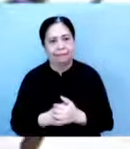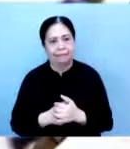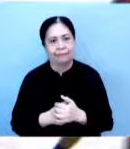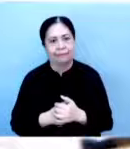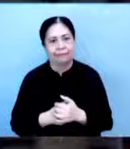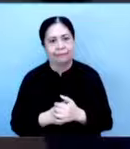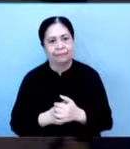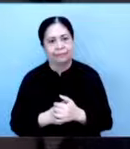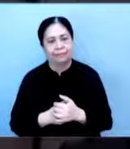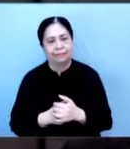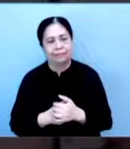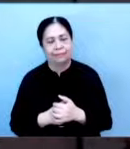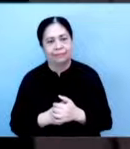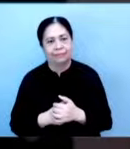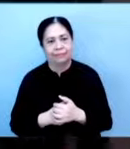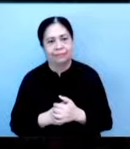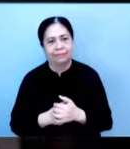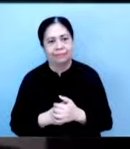halfen